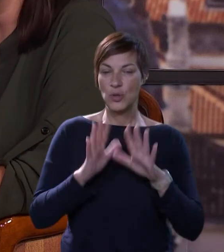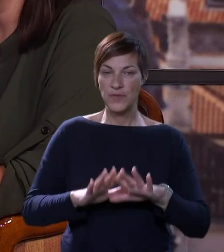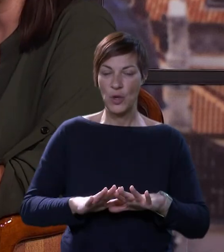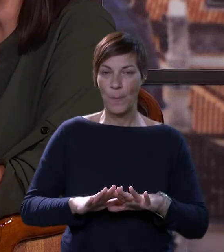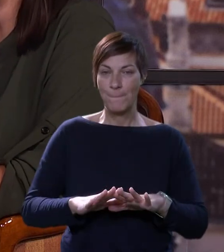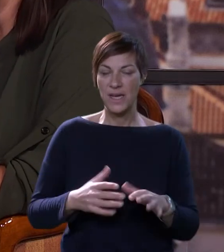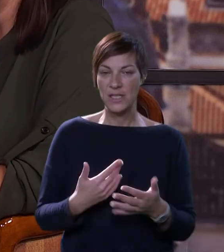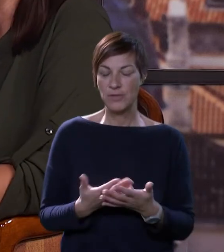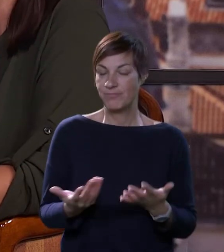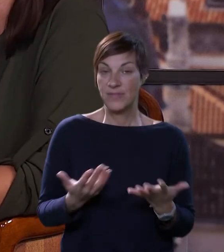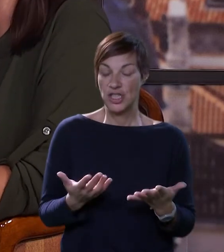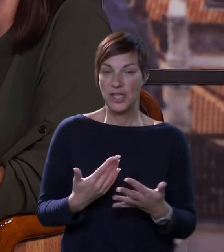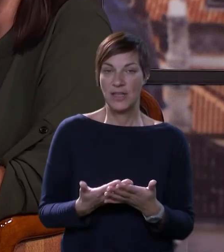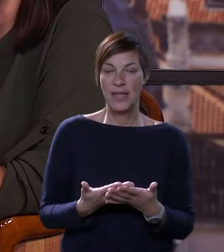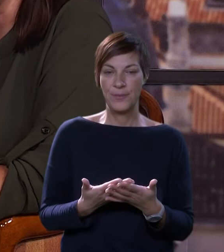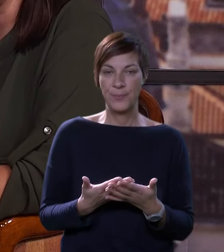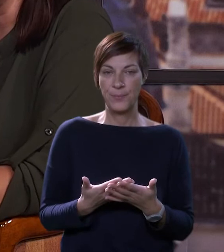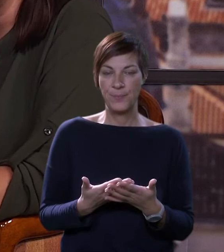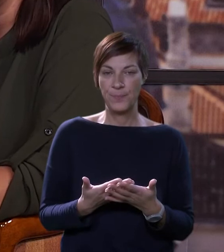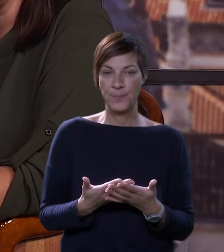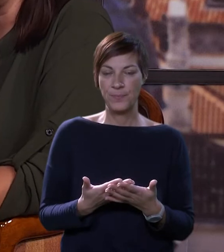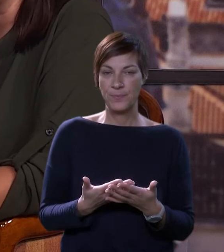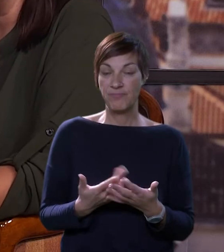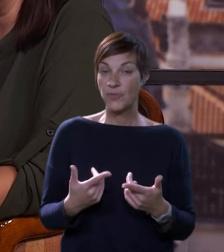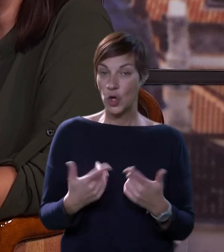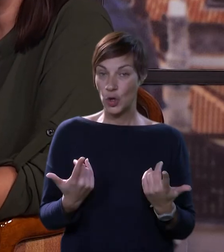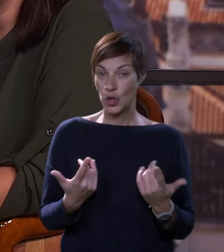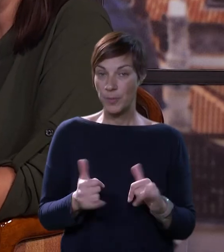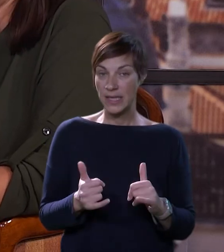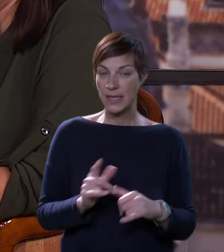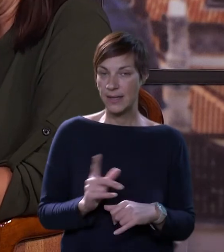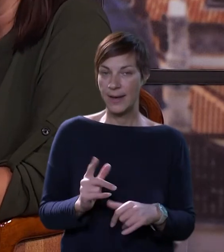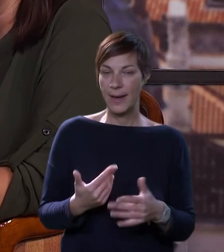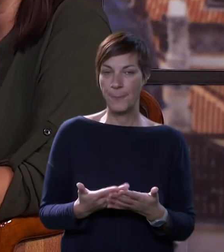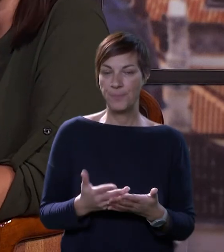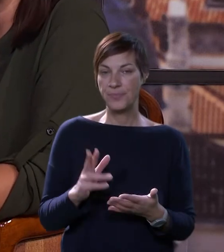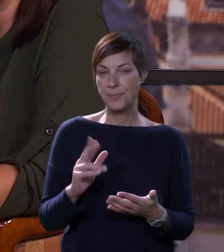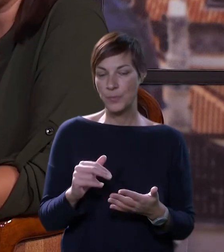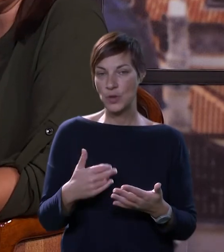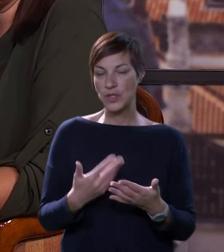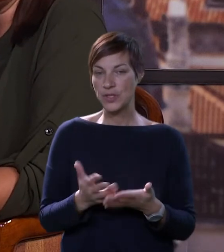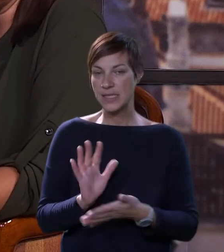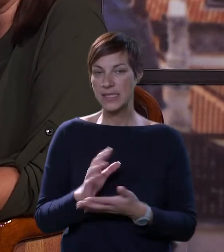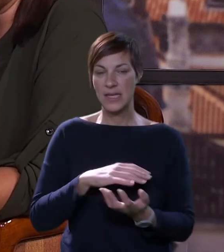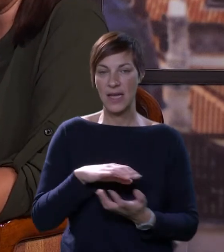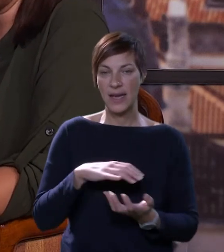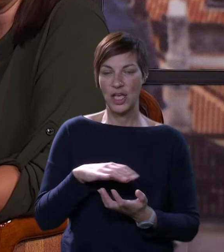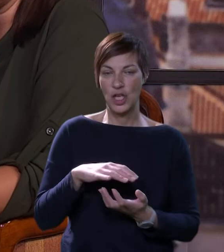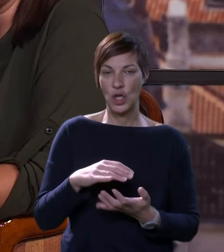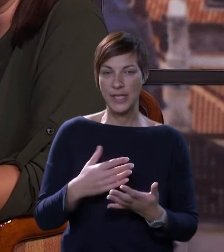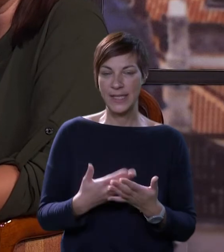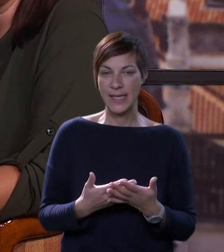društvenoj mreži i što onda u tom trenutku tomu odobriti ili ne? Postoji recimo sa strane